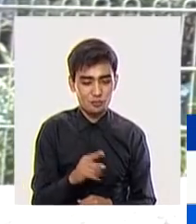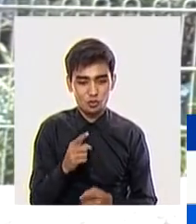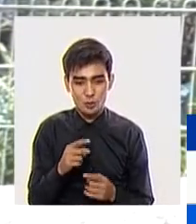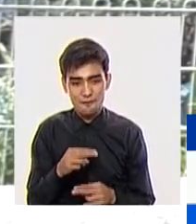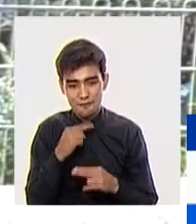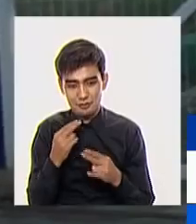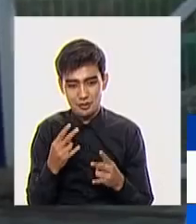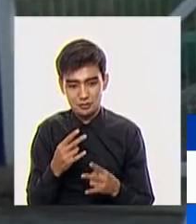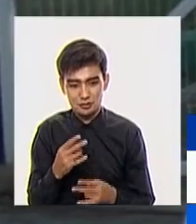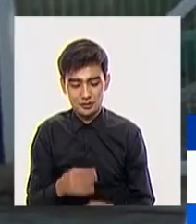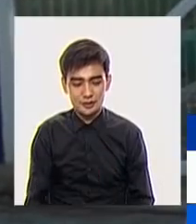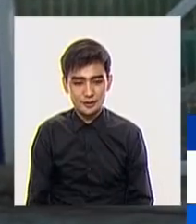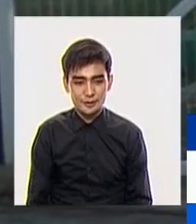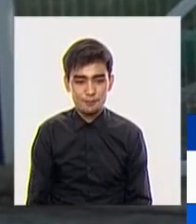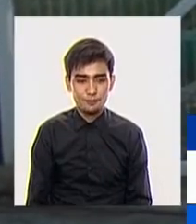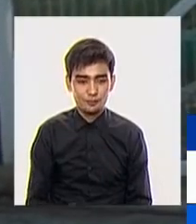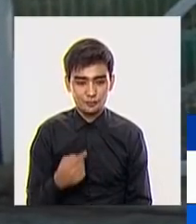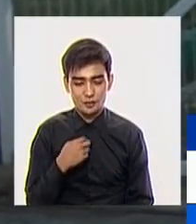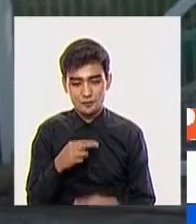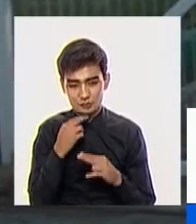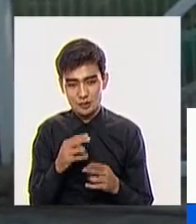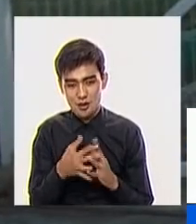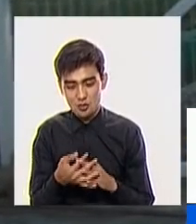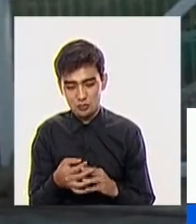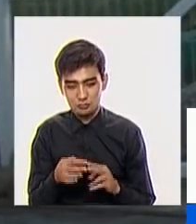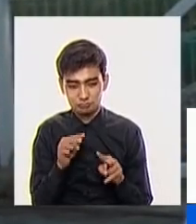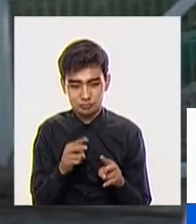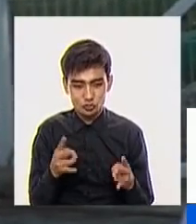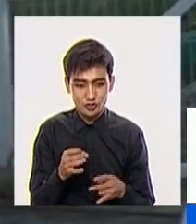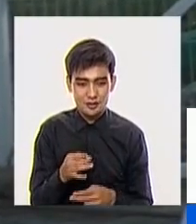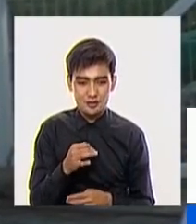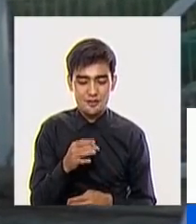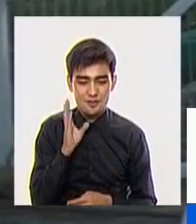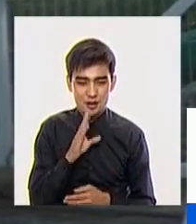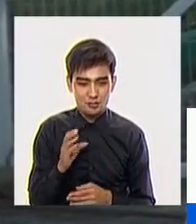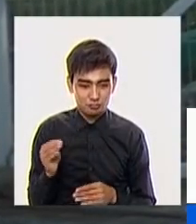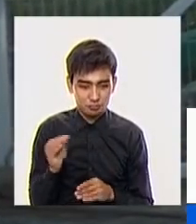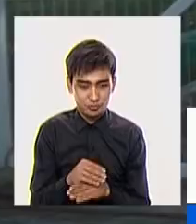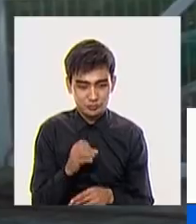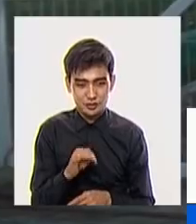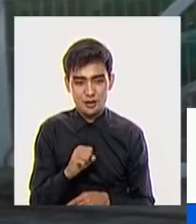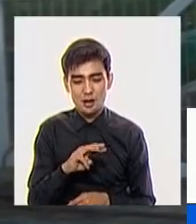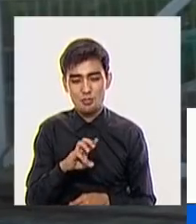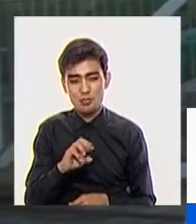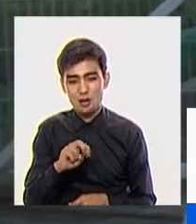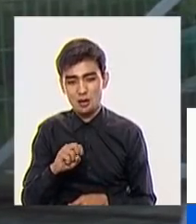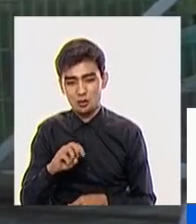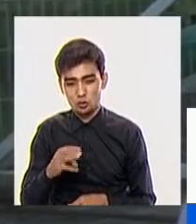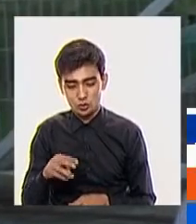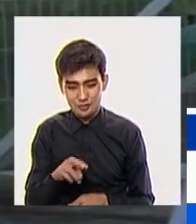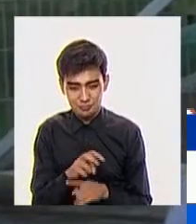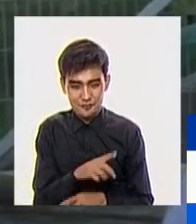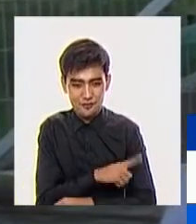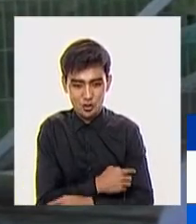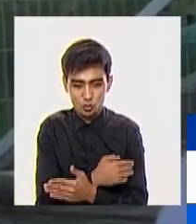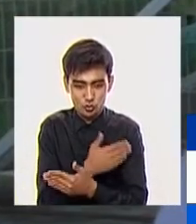обратил внимание. Чтобы обратил внимание на поселок. Водоснабжение, амбулатория, где мы ютимся, врача